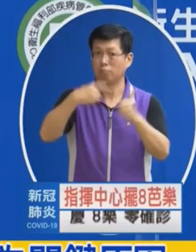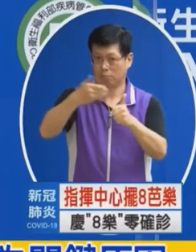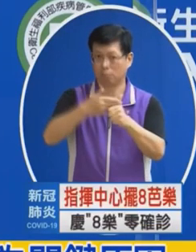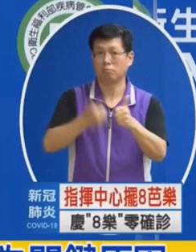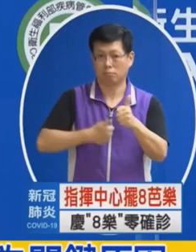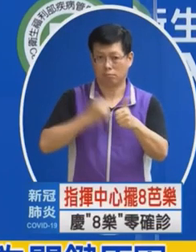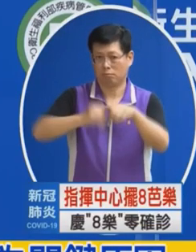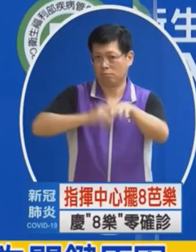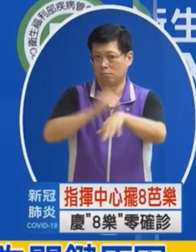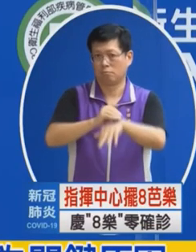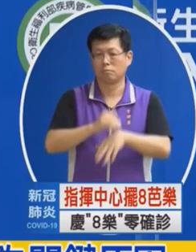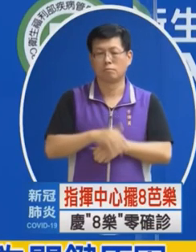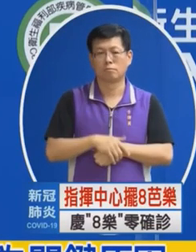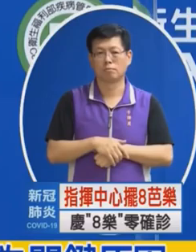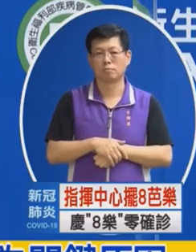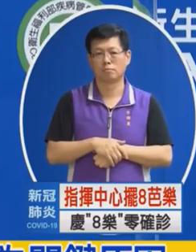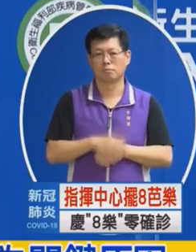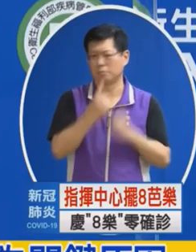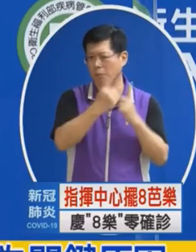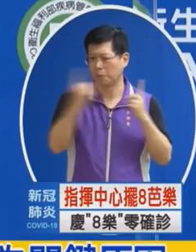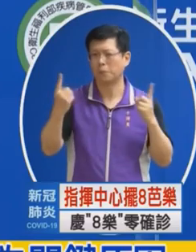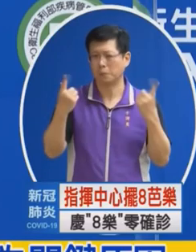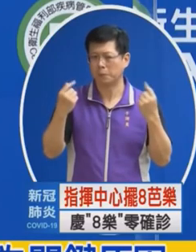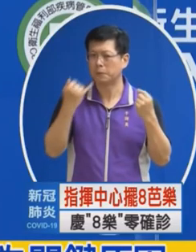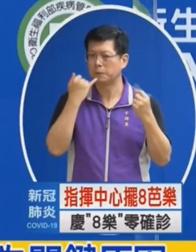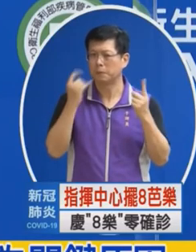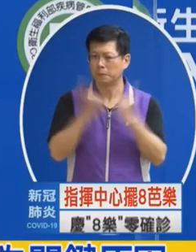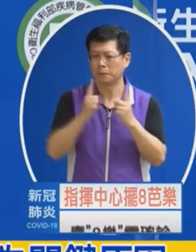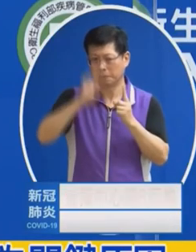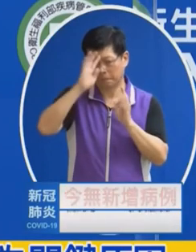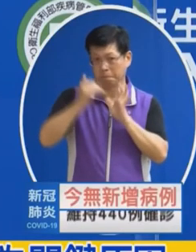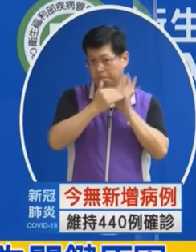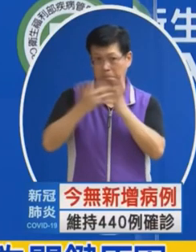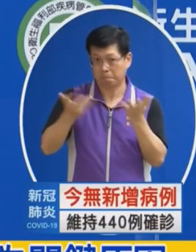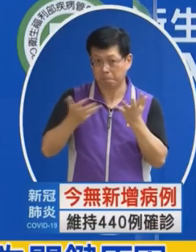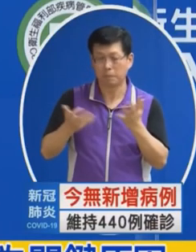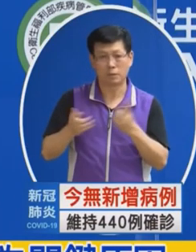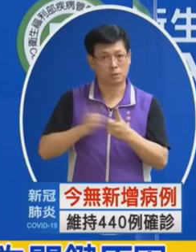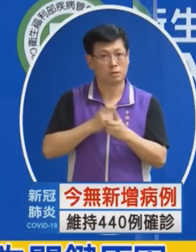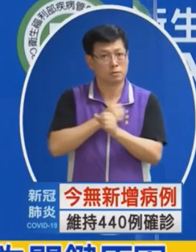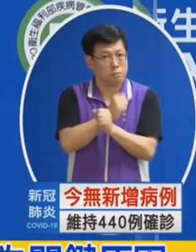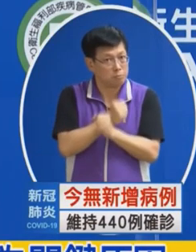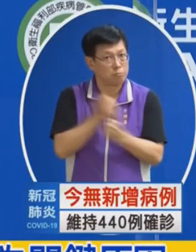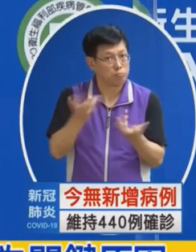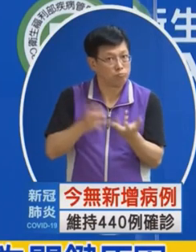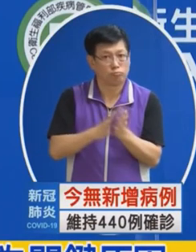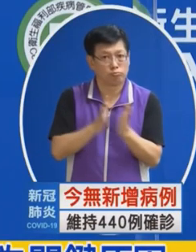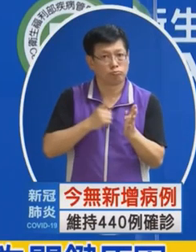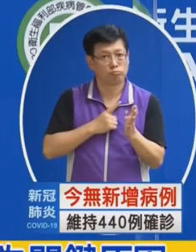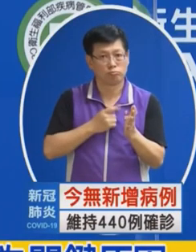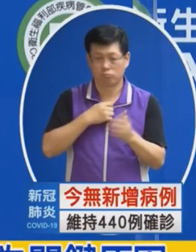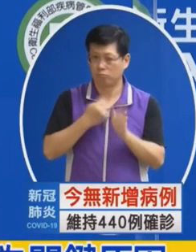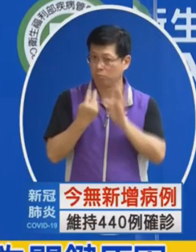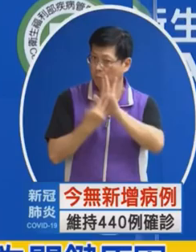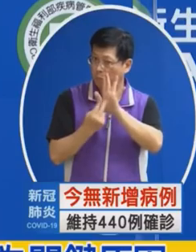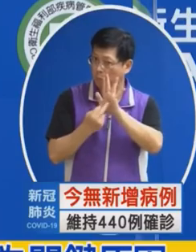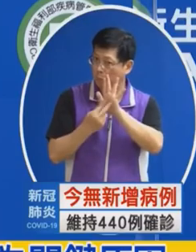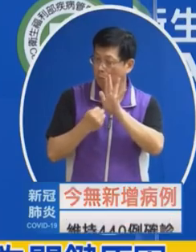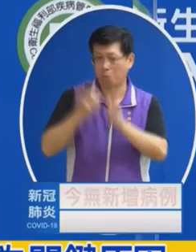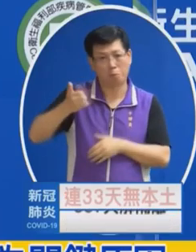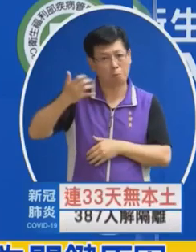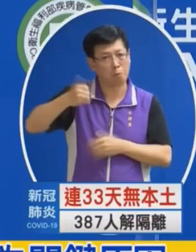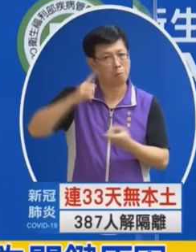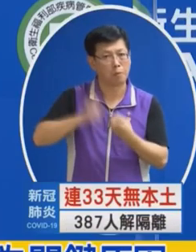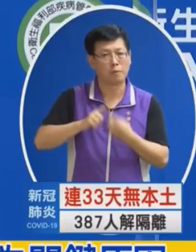教育也非常的成功。好，每一个人都可以对这个防疫哈，跟自己该注意的事项都讲得头头